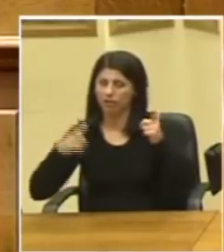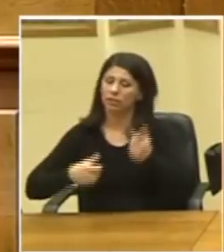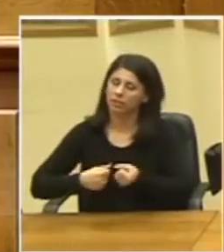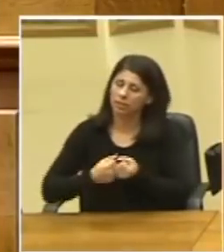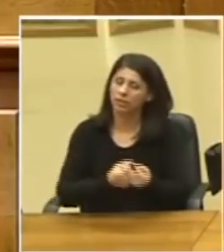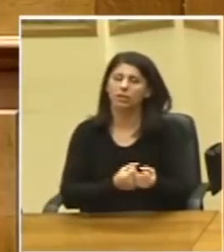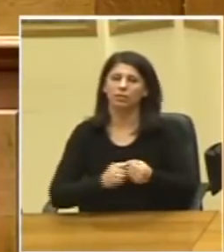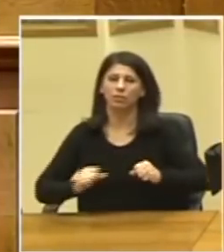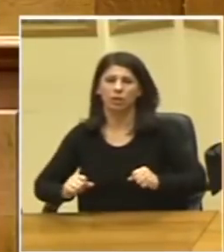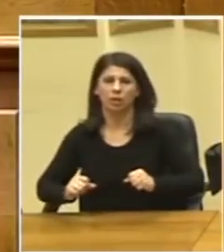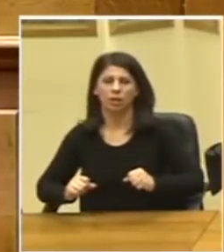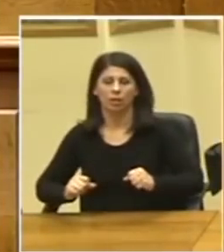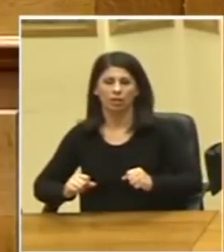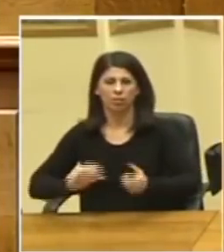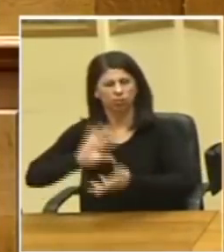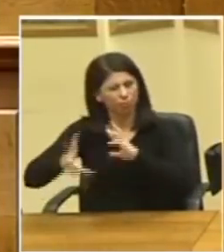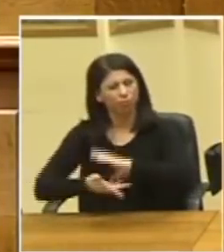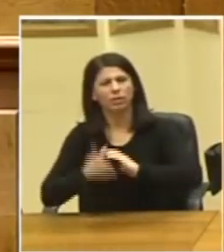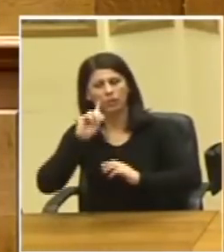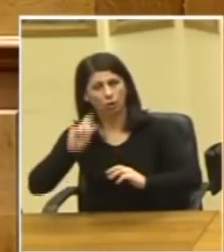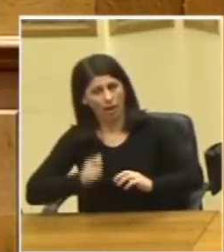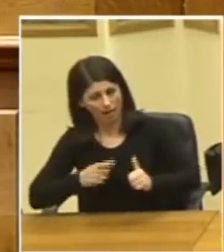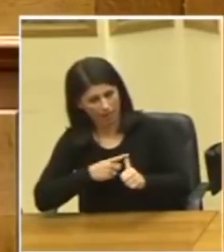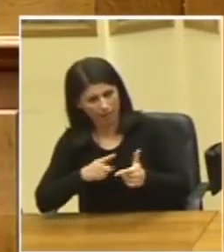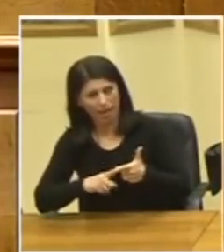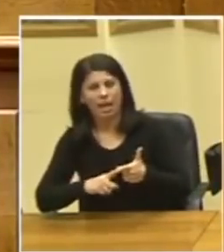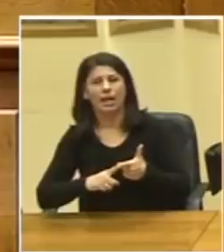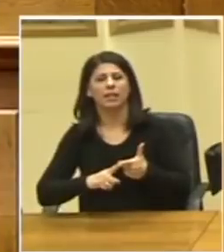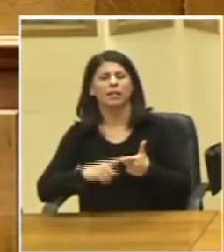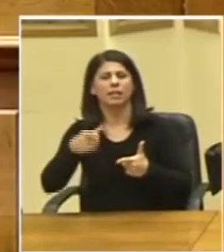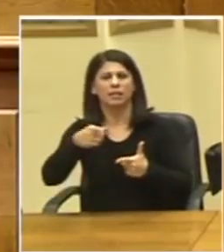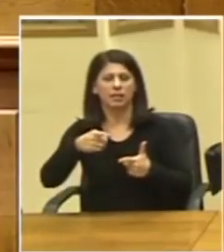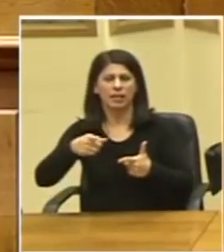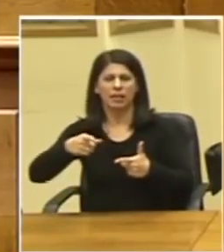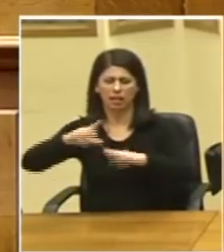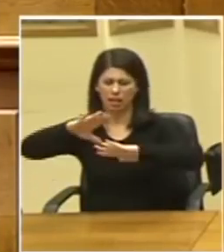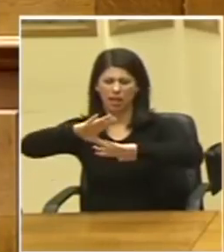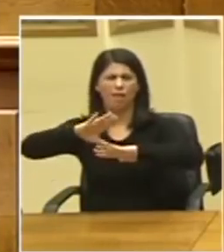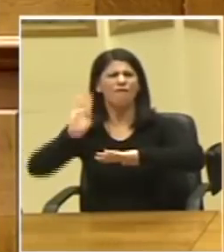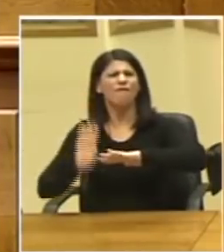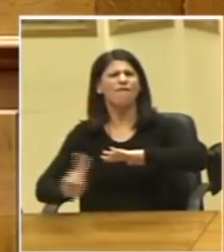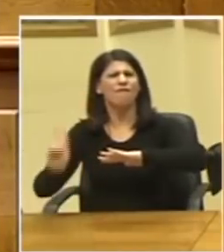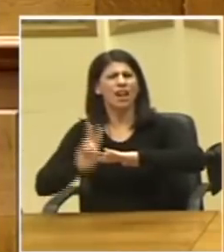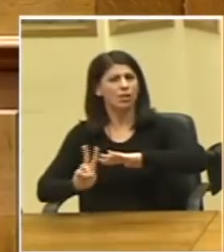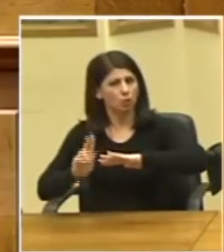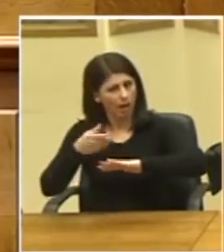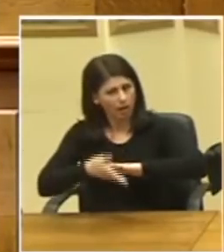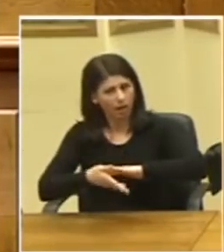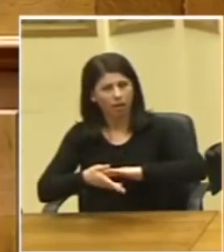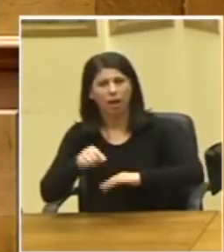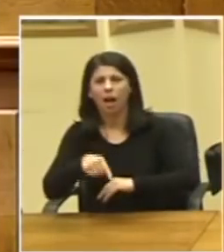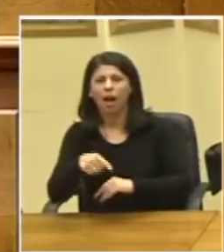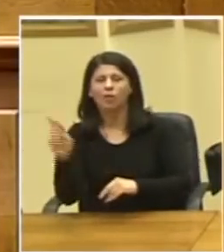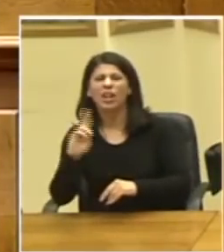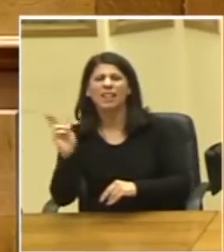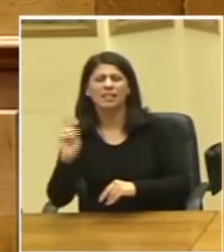το πραξικόπημα στην Ουκρανία, στηρίζουν το πραξικόπημα στη Βενεζουέλα και τόσα άλλα. Με την ρατσιστική πολιτική